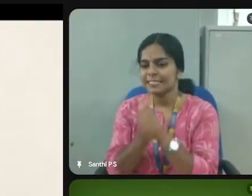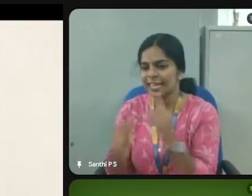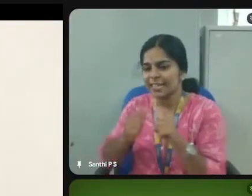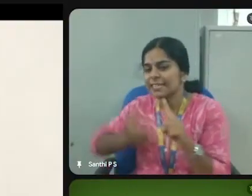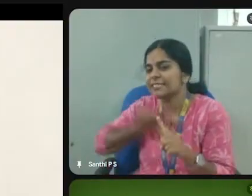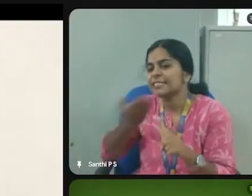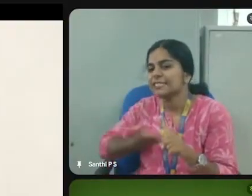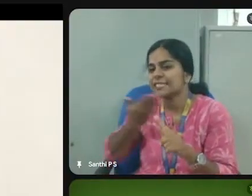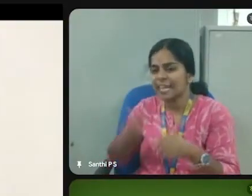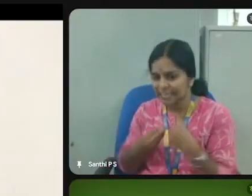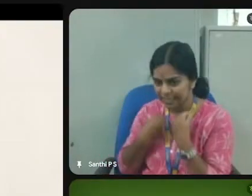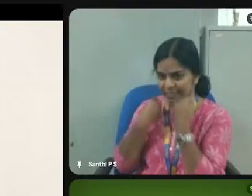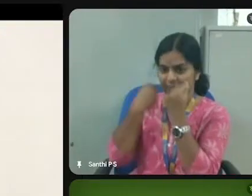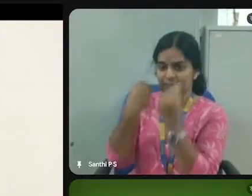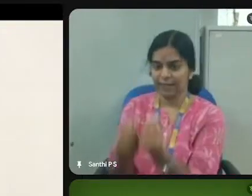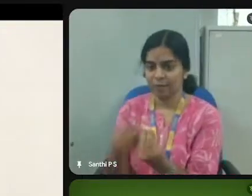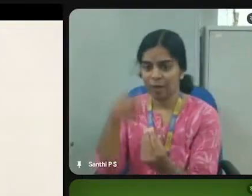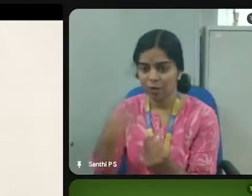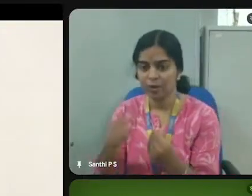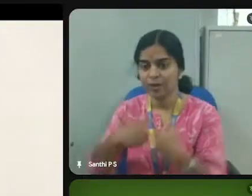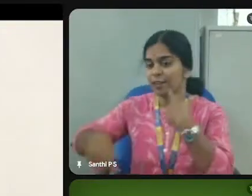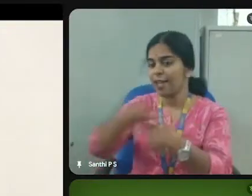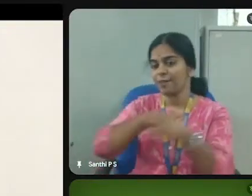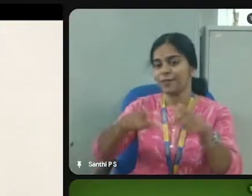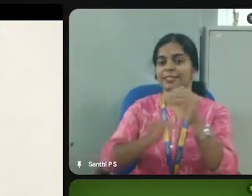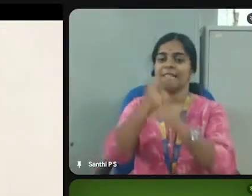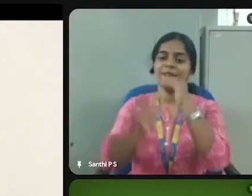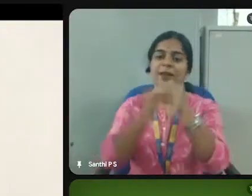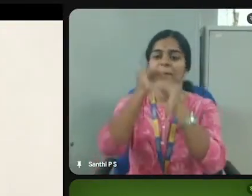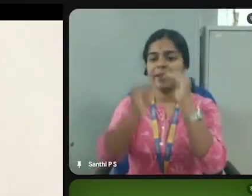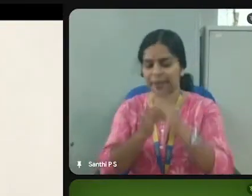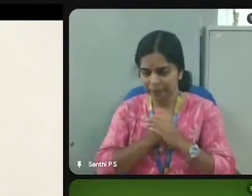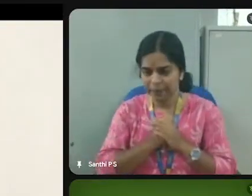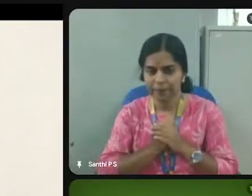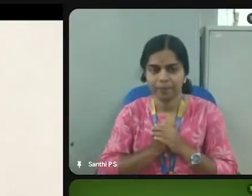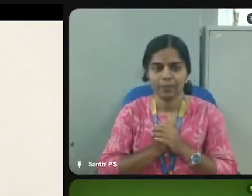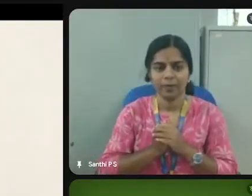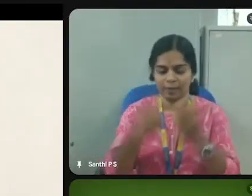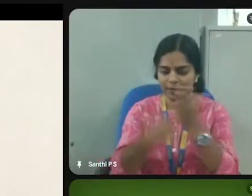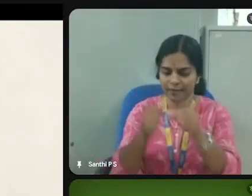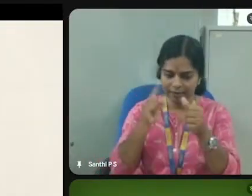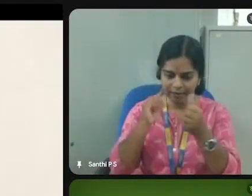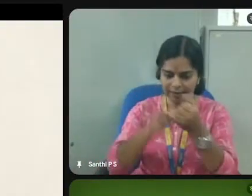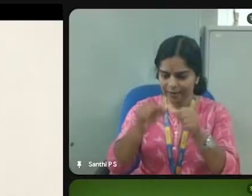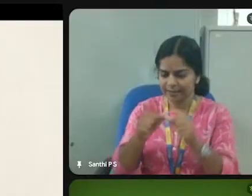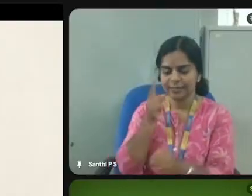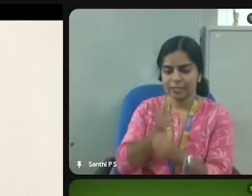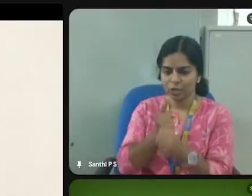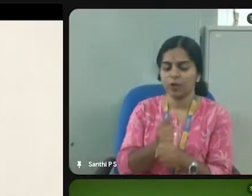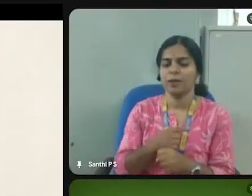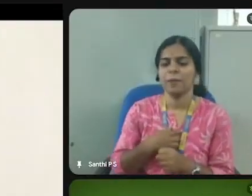ട്രെയിനിങ്ങിലൂടെയാണ് ഈ കുട്ടികളുടെ ഭാഷാപരമായ സ്കിൽസ് ഡെവലപ്പ് ചെയ്യിപ്പിക്കേണ്ടത്. റീസ മാമിനോടാണ്,